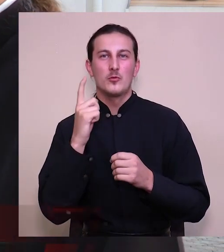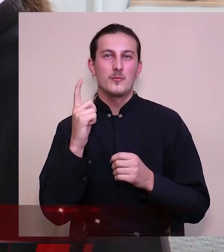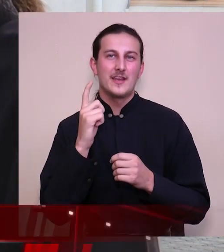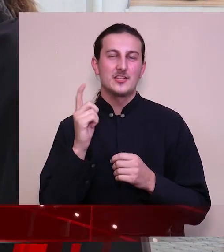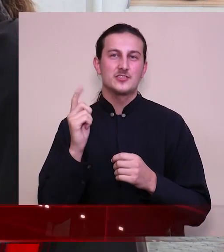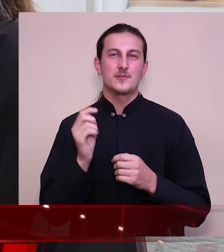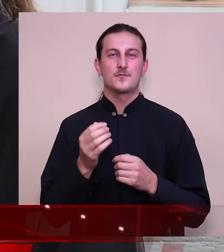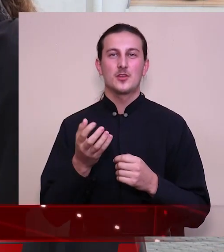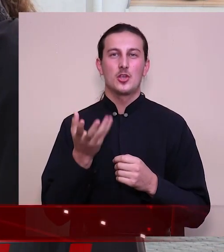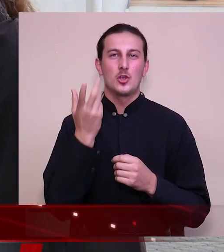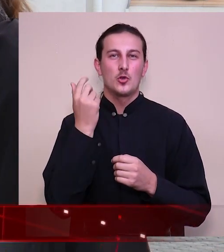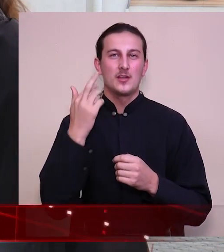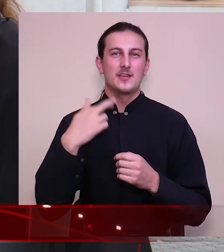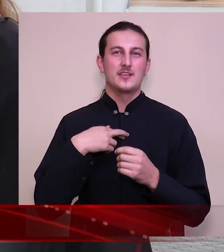коли